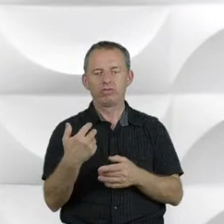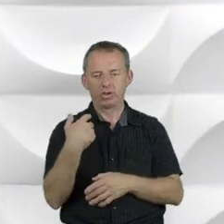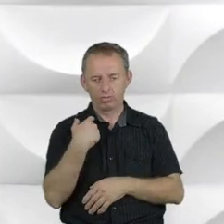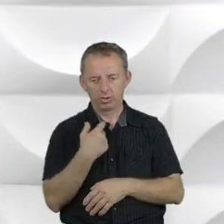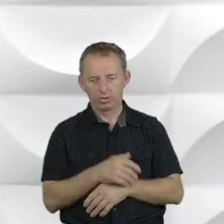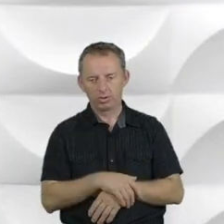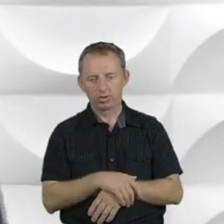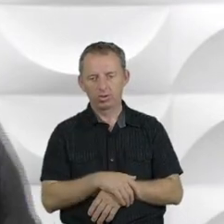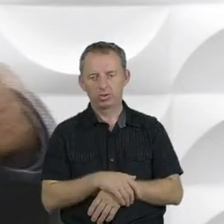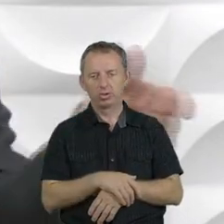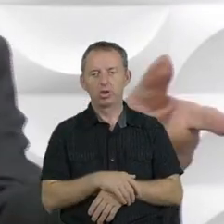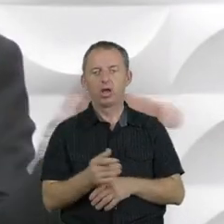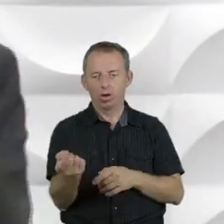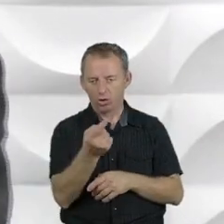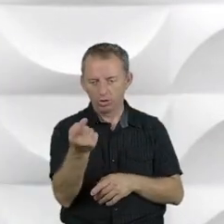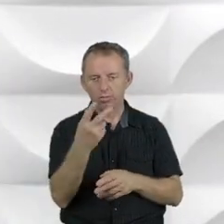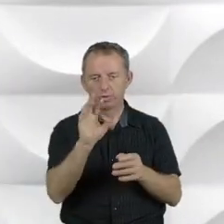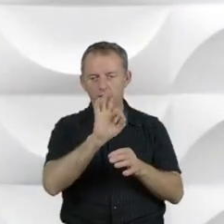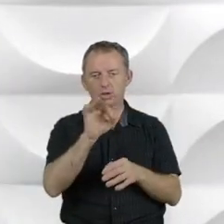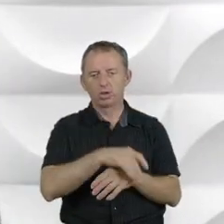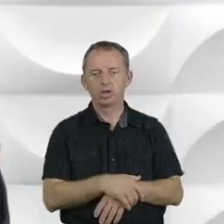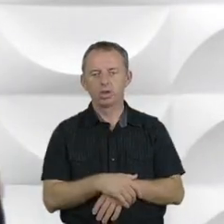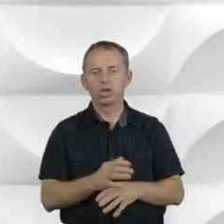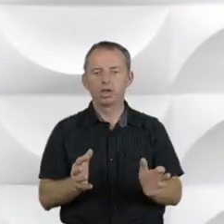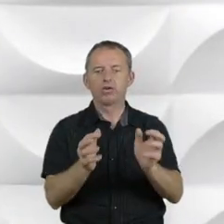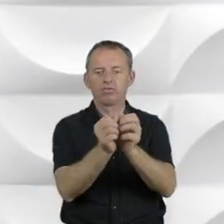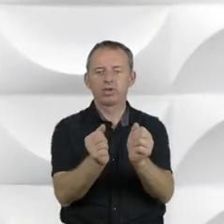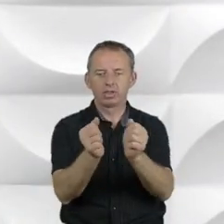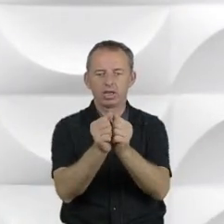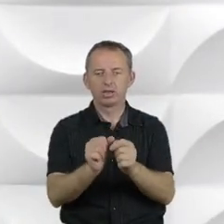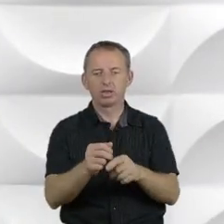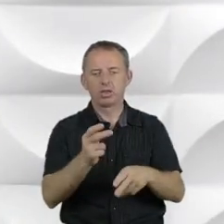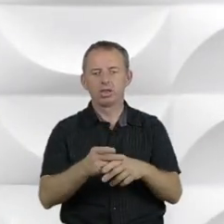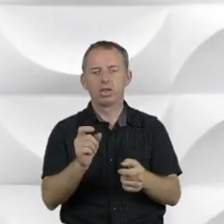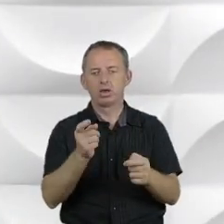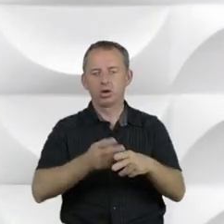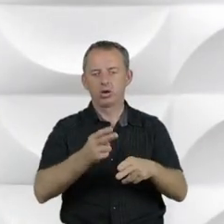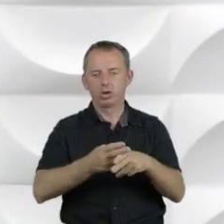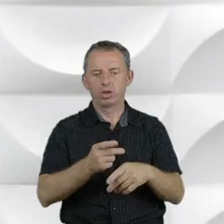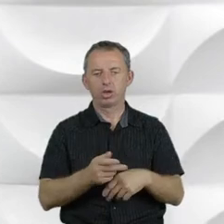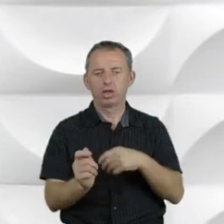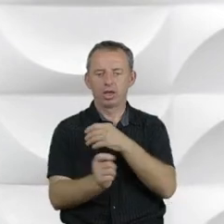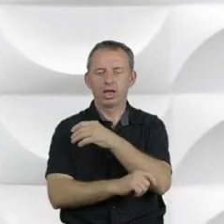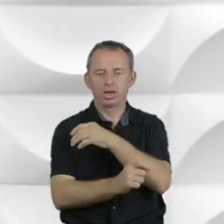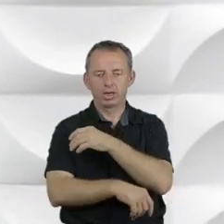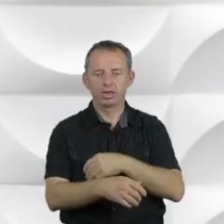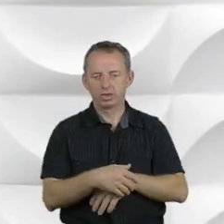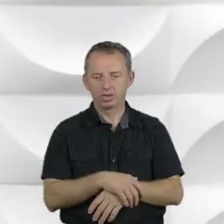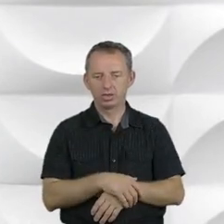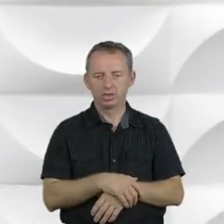Ale i oni przy okazji też nachwytali tych punktów karnych.